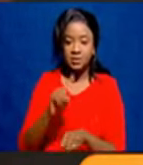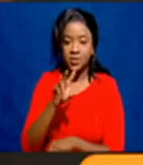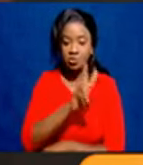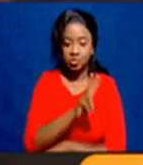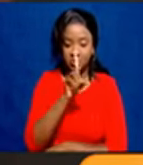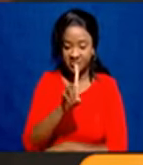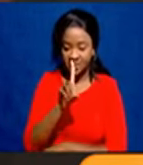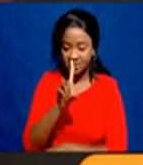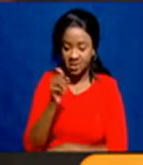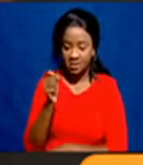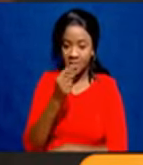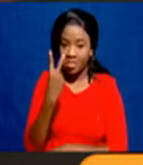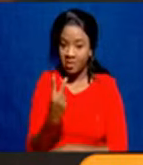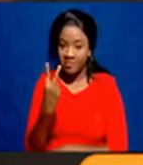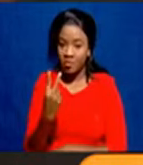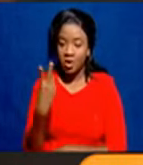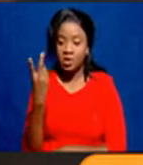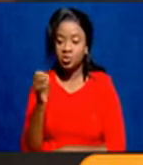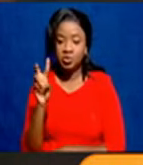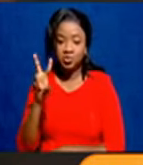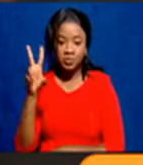21st of February